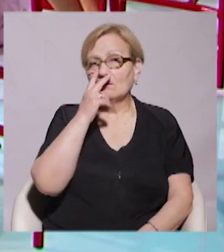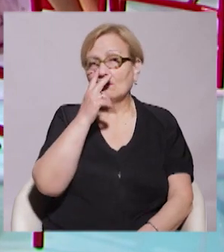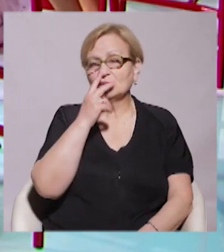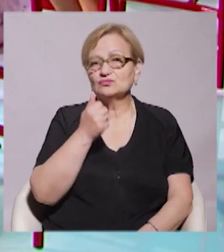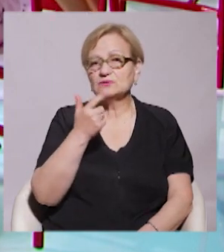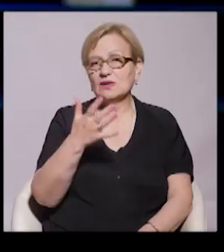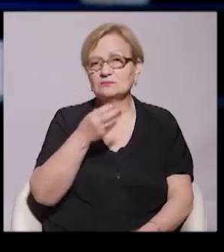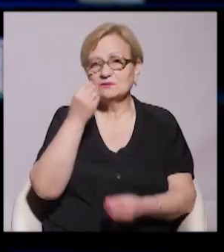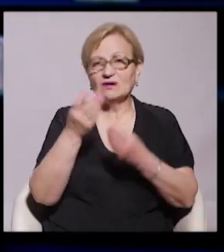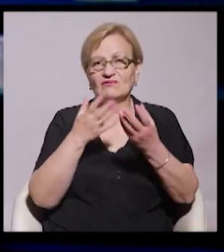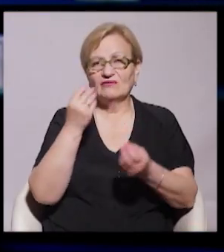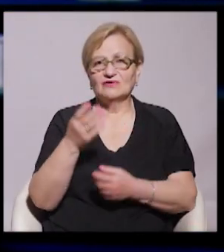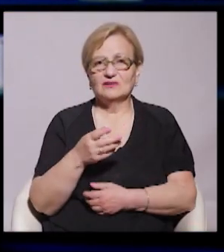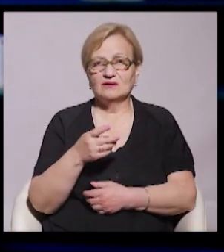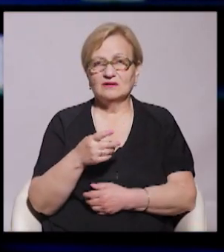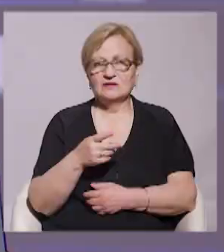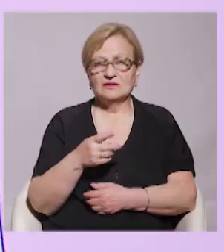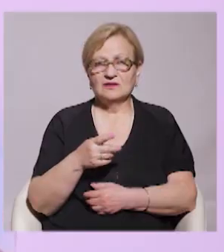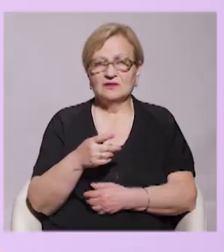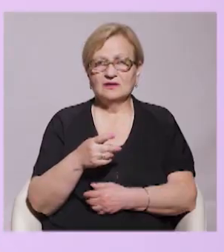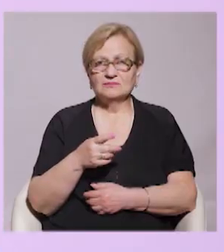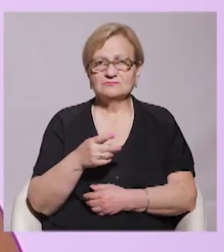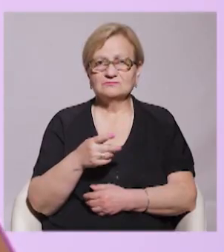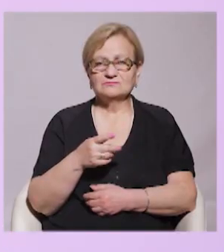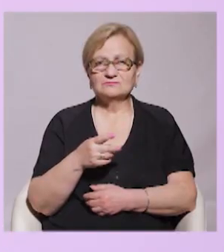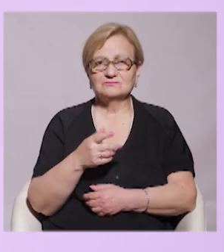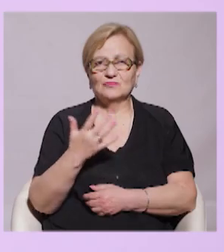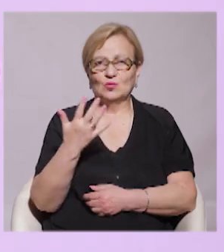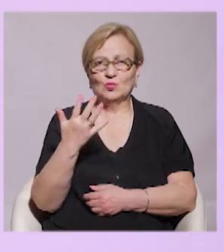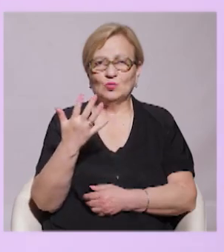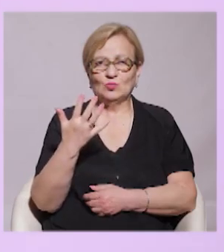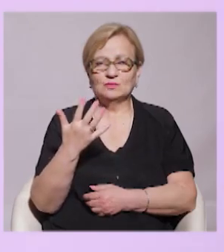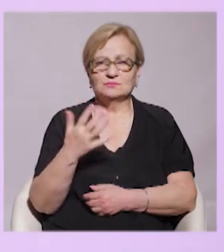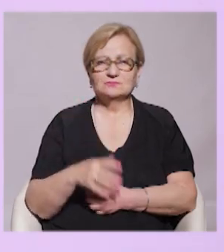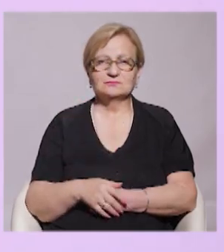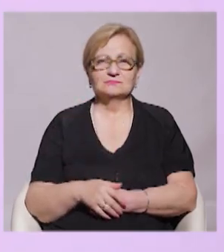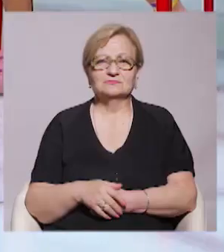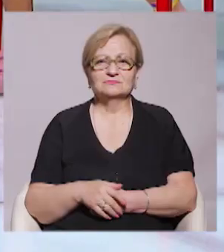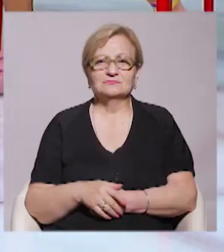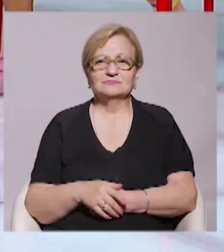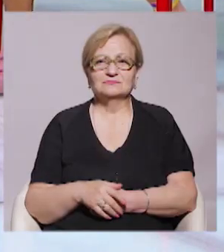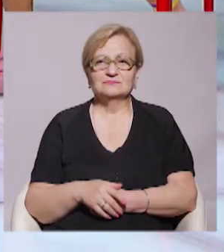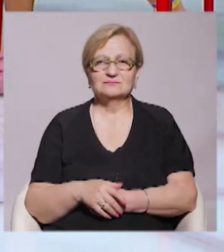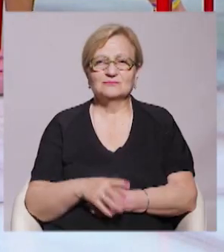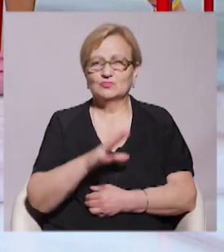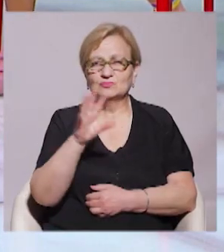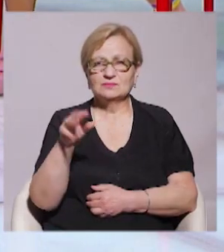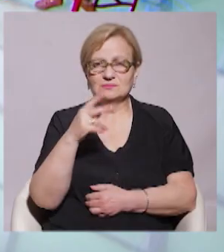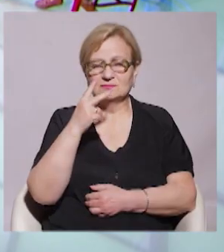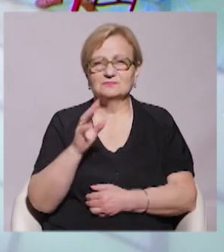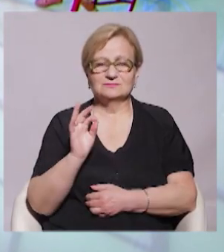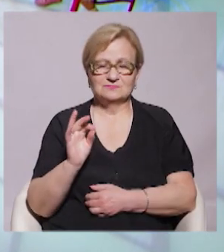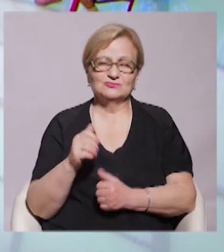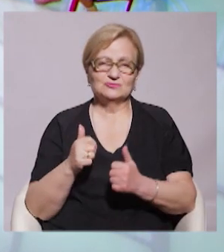მაჩვენეთ? 9. რამდენი ყვავილი ამაჩვენეთ? სალომე რამდენია? სესილი.